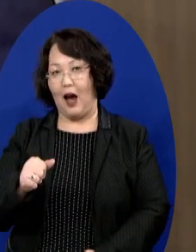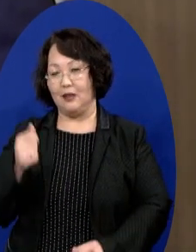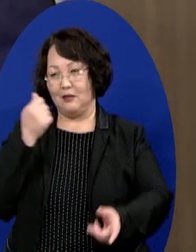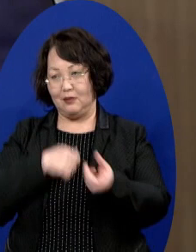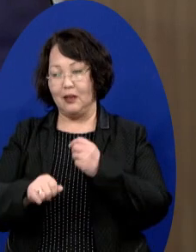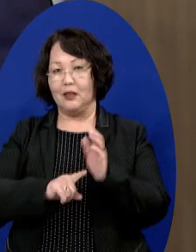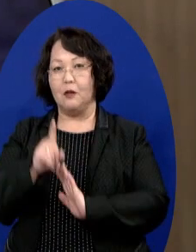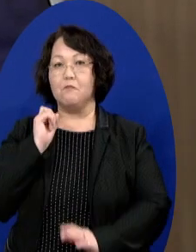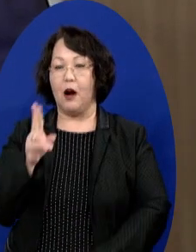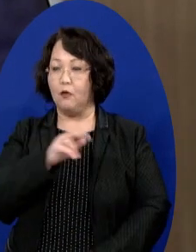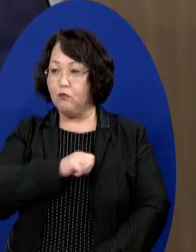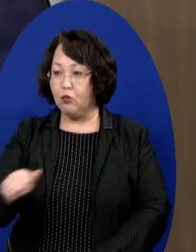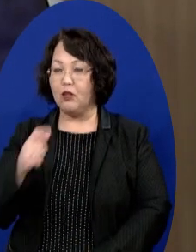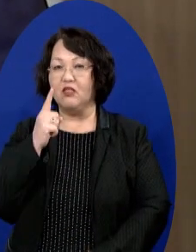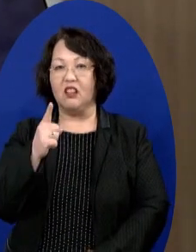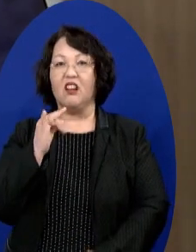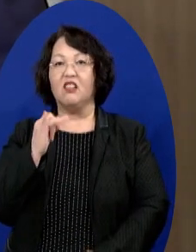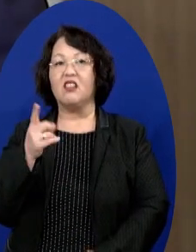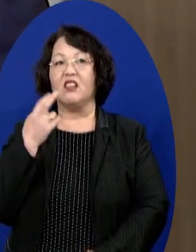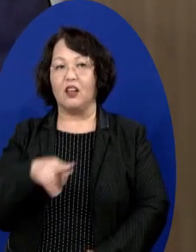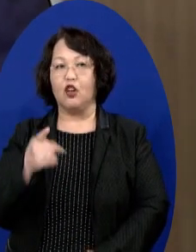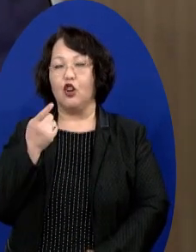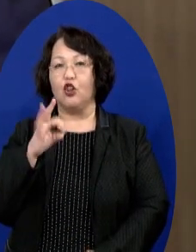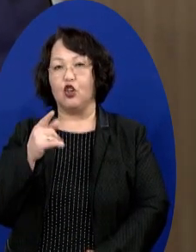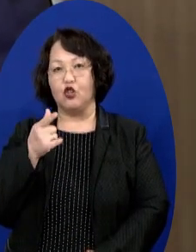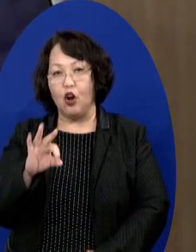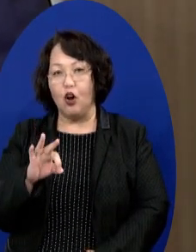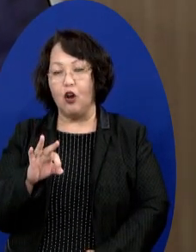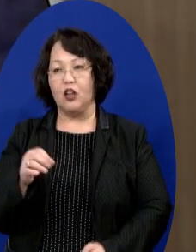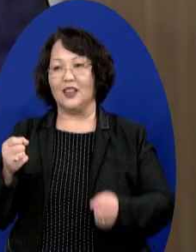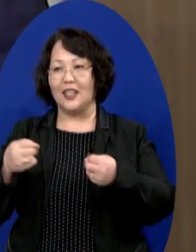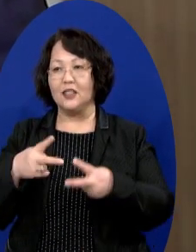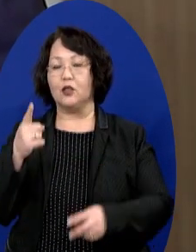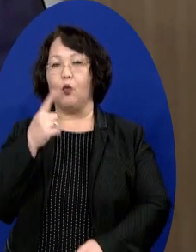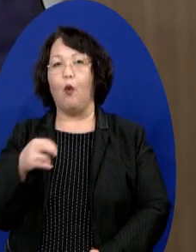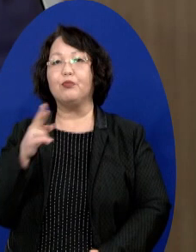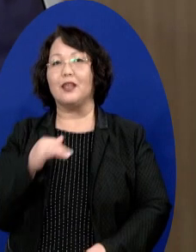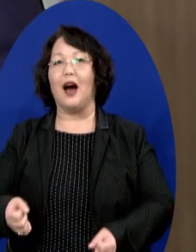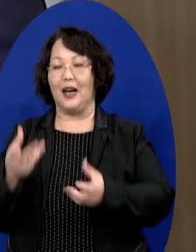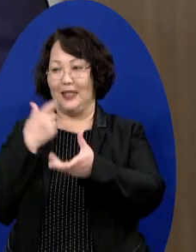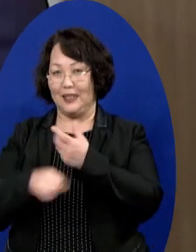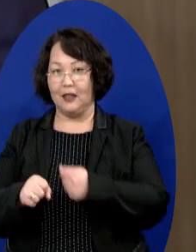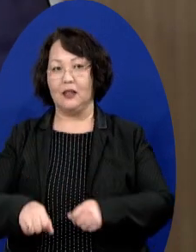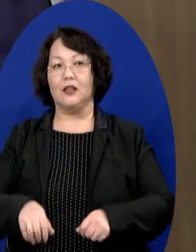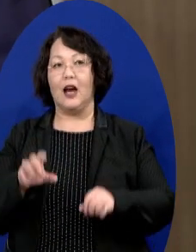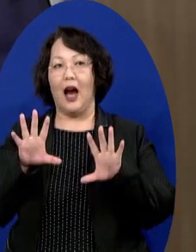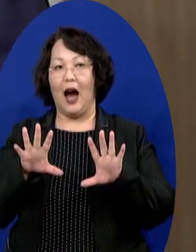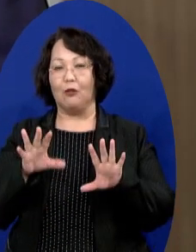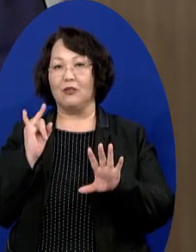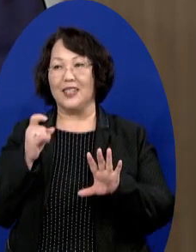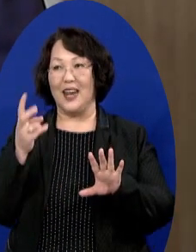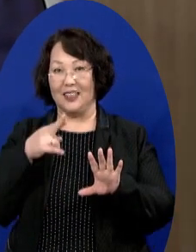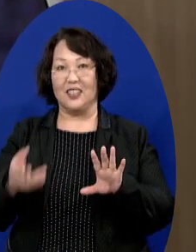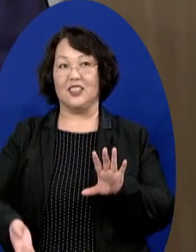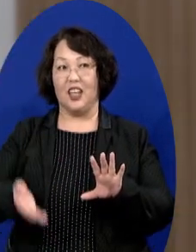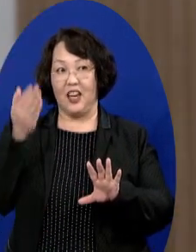нэг их найдын ер нь бол одоо хөрөнгийн хэмжээгээр үнэлэгдэх бах. Тэгэхээр бол өнөөдөр хөрөнгийн зах зээл маань бол 10 их найдаас дээш гараад явах энэ